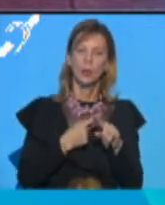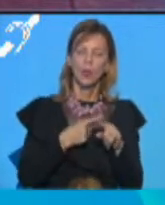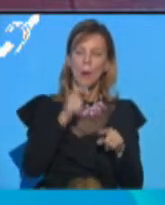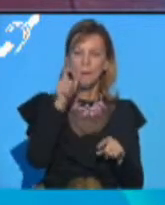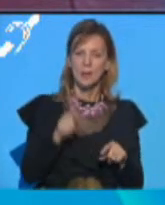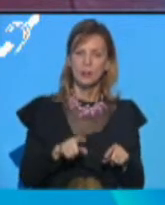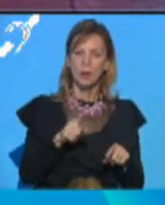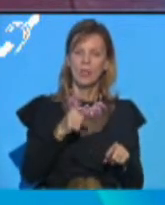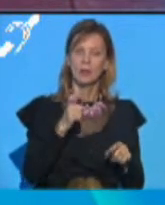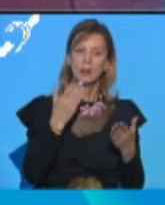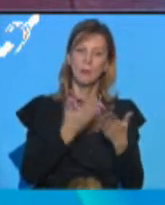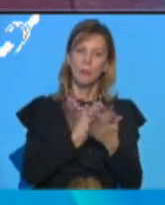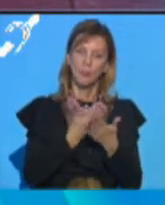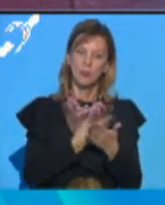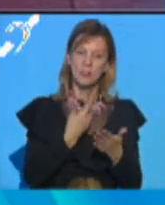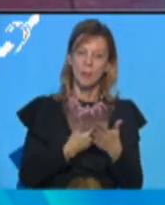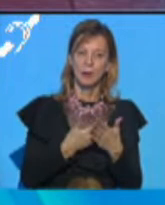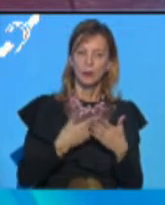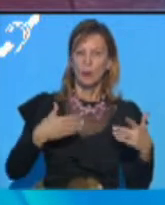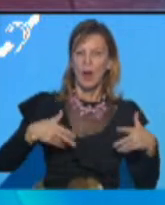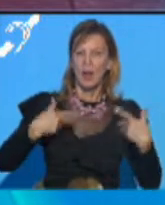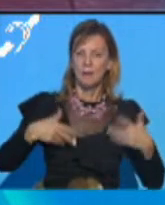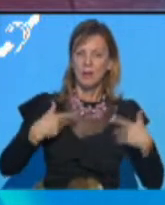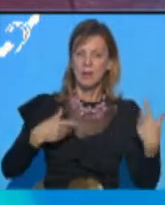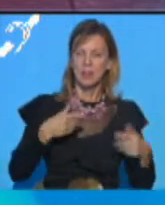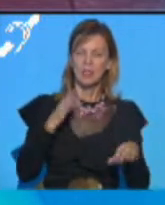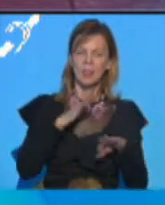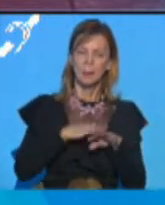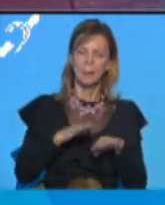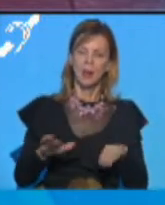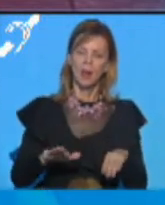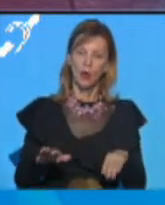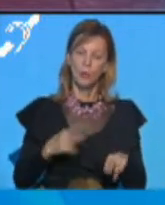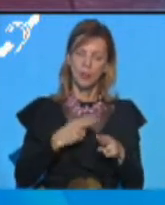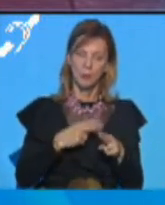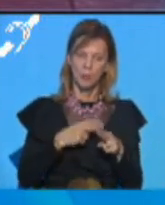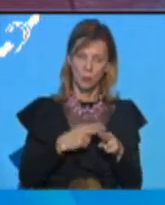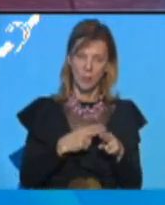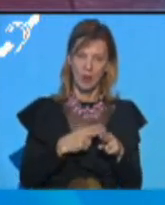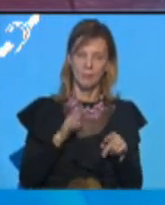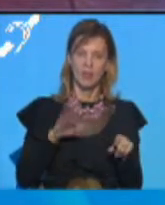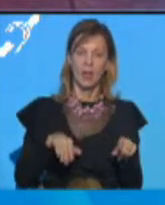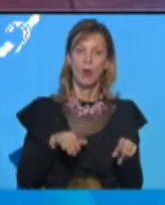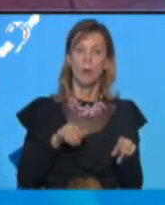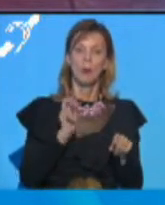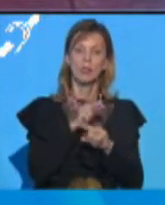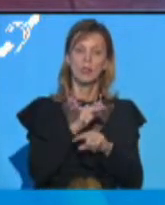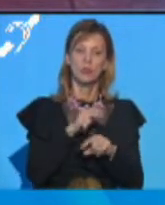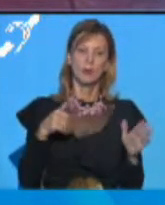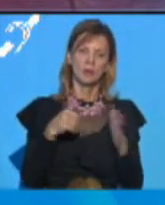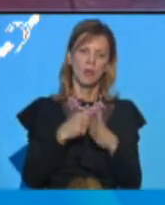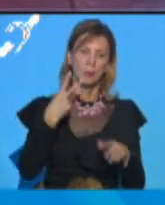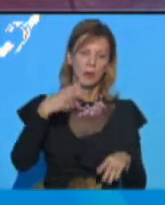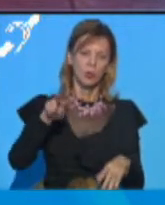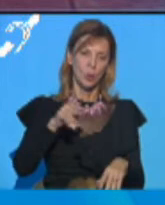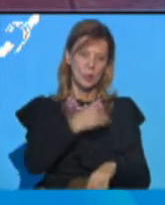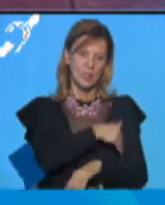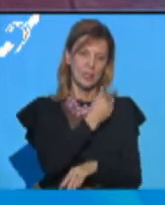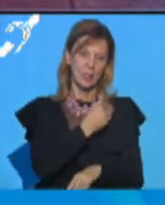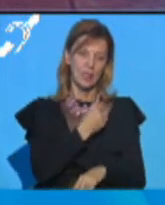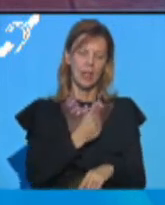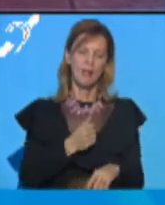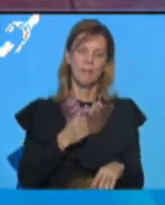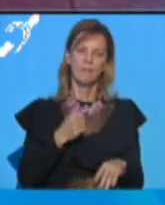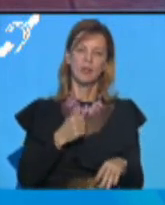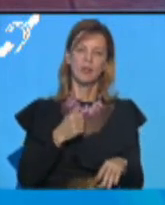de a-i înveseli în egală măsură pe micii pacienți și pe aparținătorii acestora. La realizarea ei au participat aproape 200 de elevi